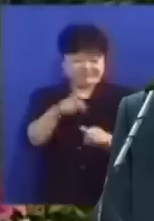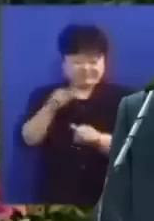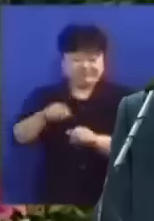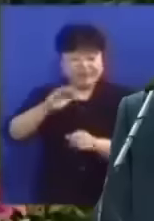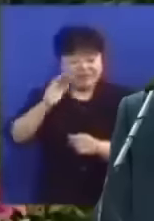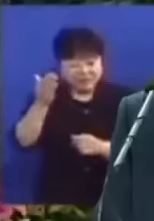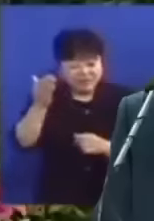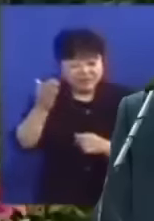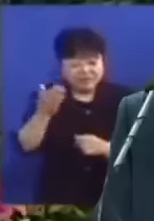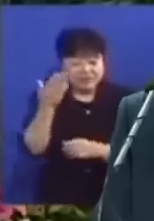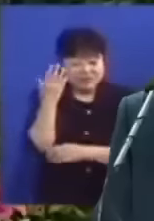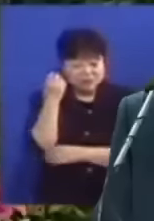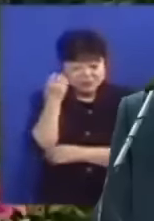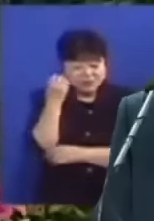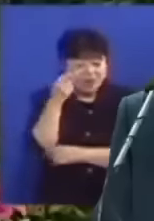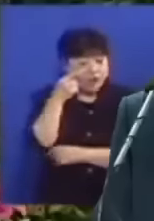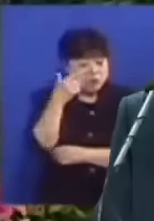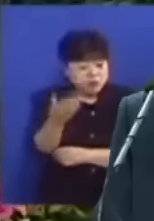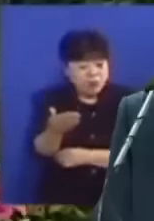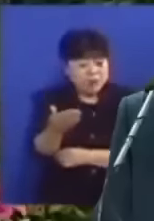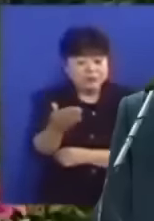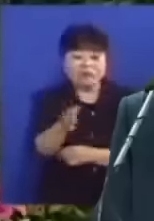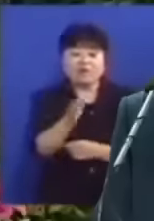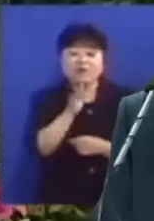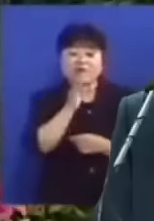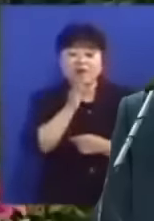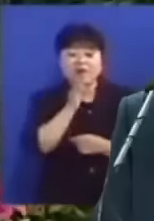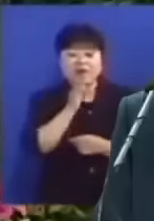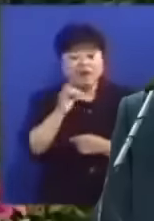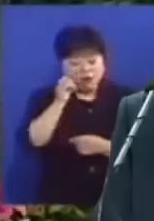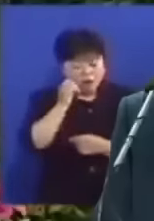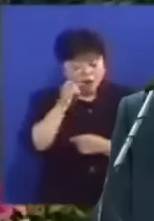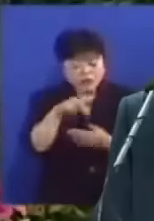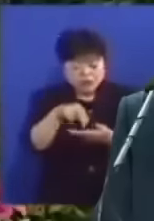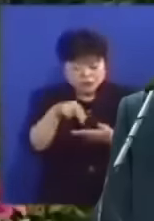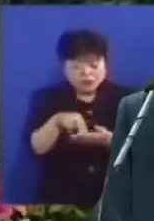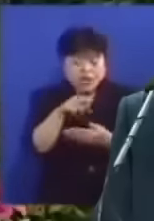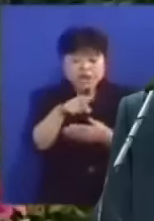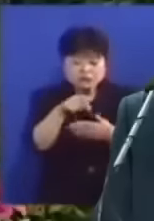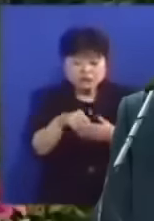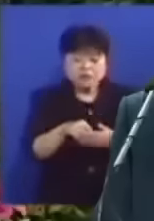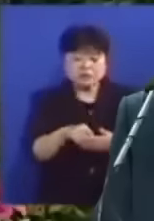신문기자가 물었습니다. 무엇이 당신을 그 불리한 환경 가운데서